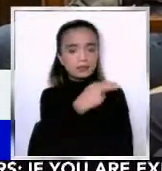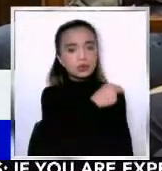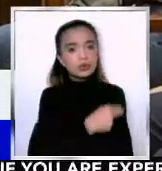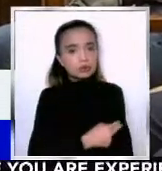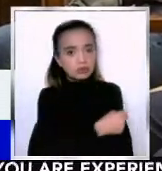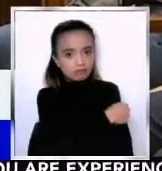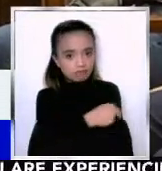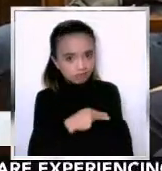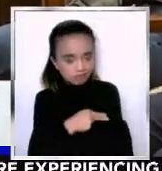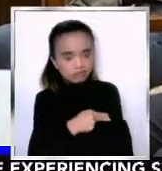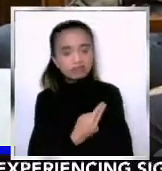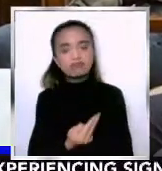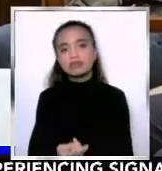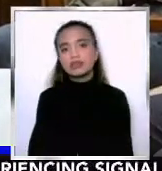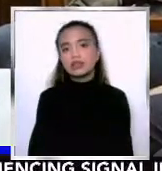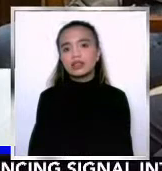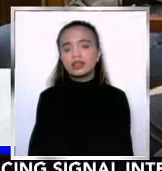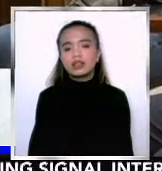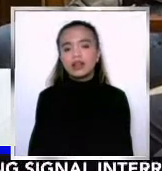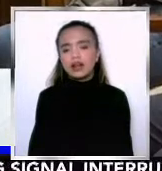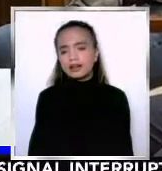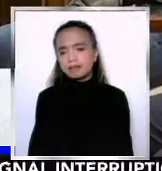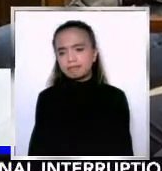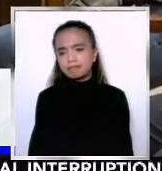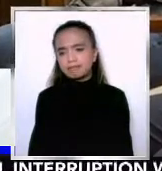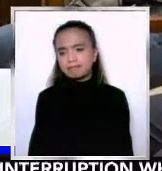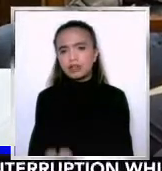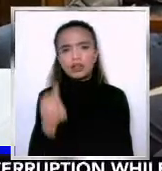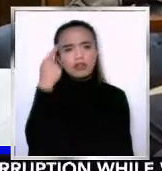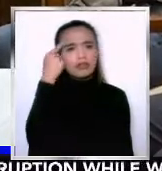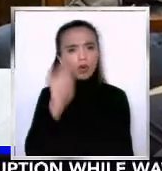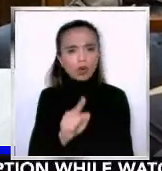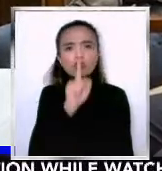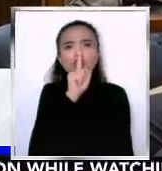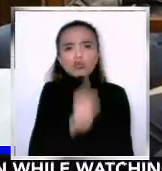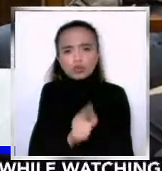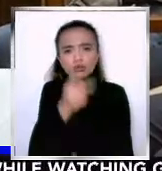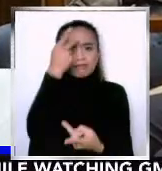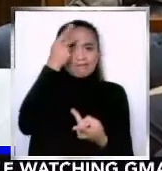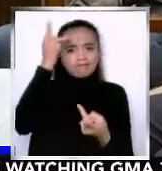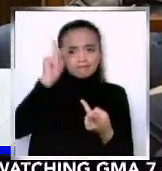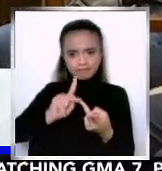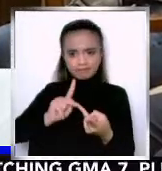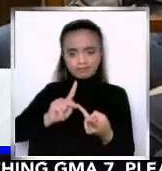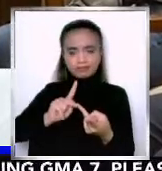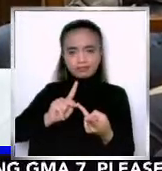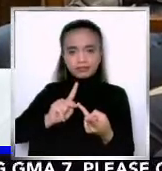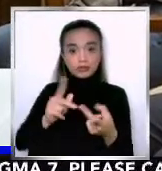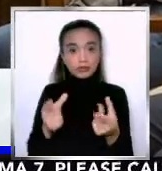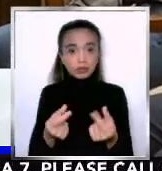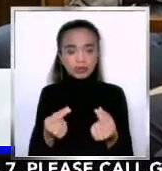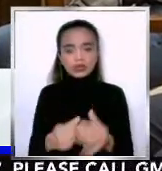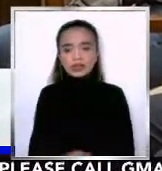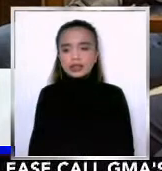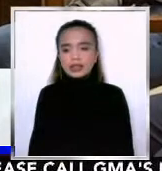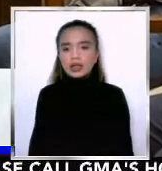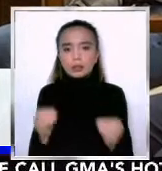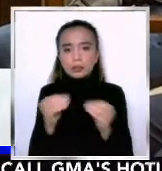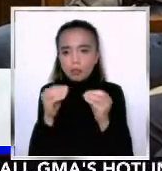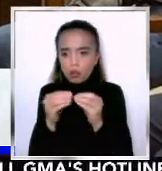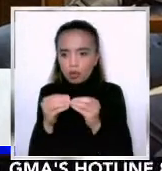yung ospital for its original purpose. Bigyan ng tamang atensyon yung ibang